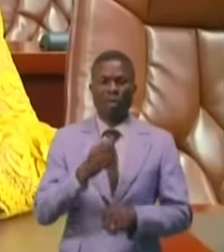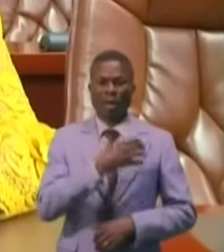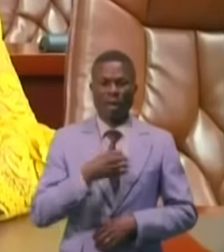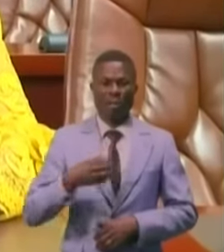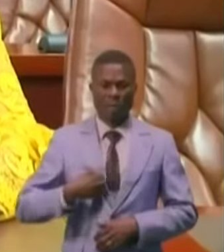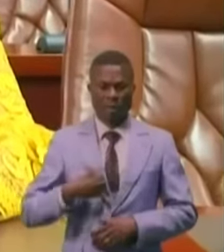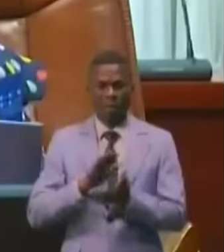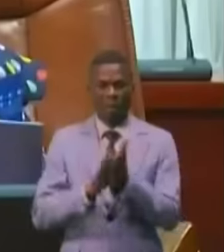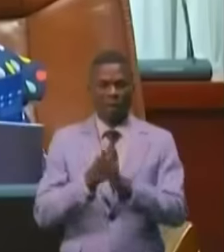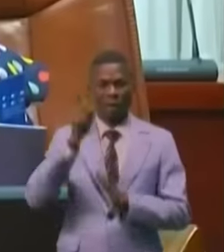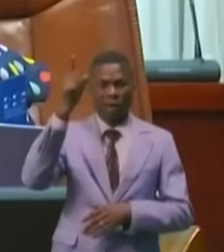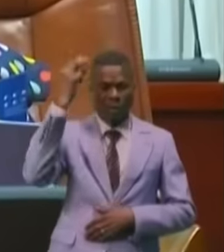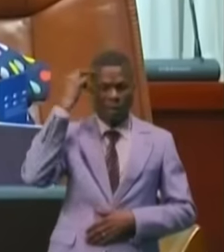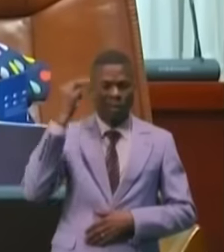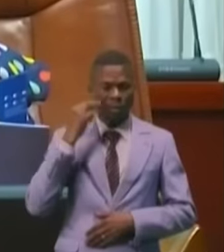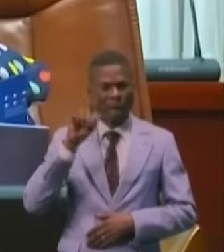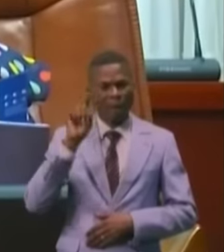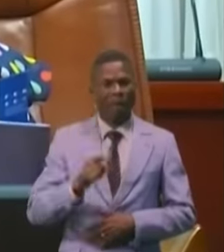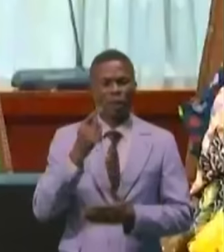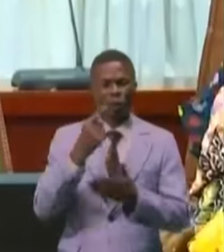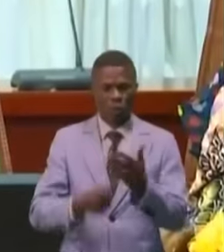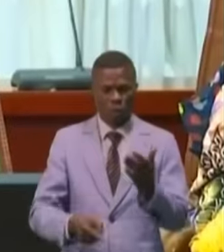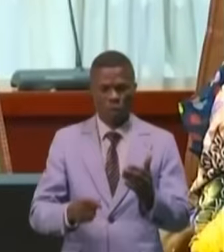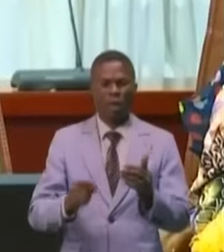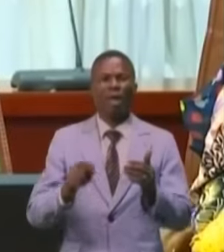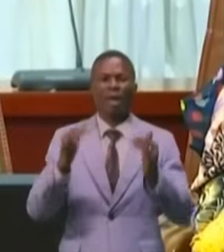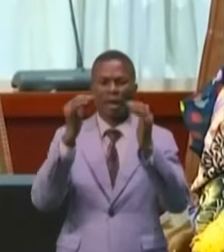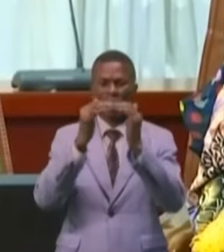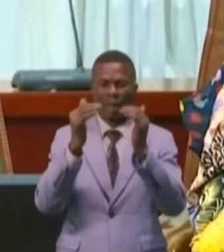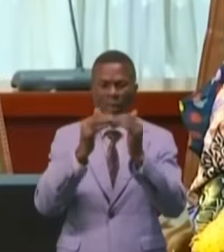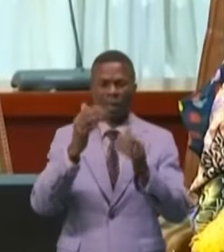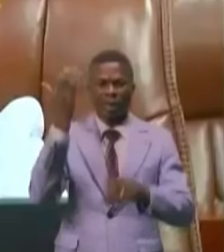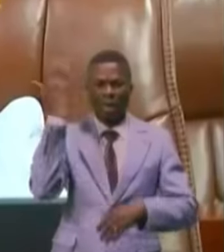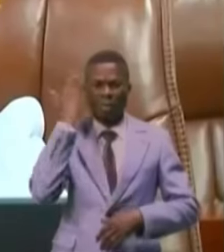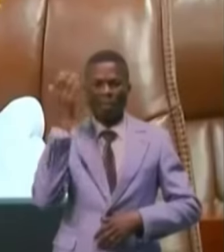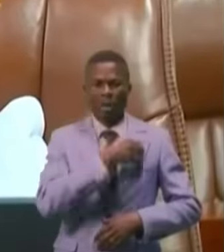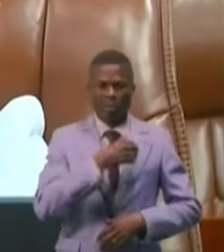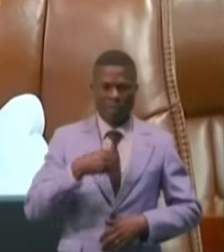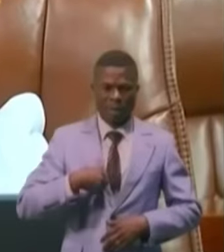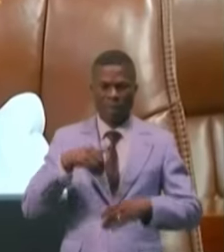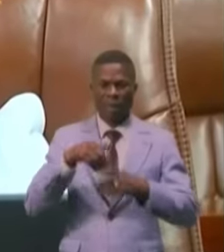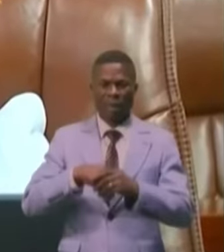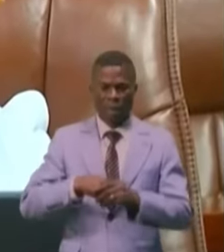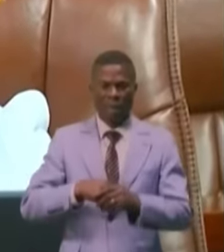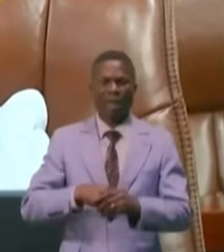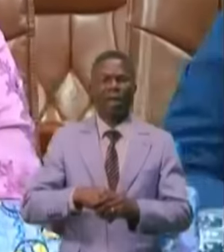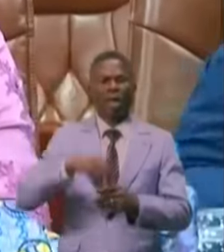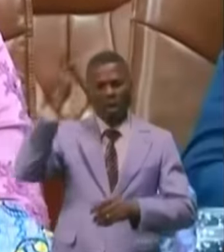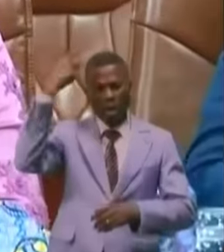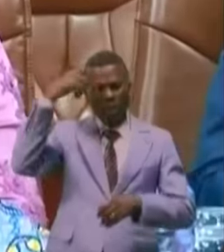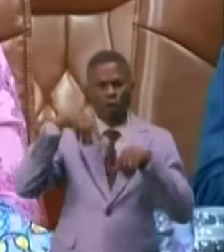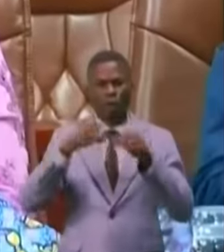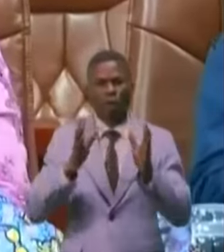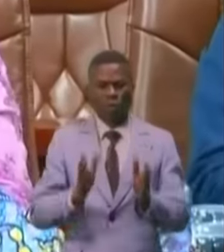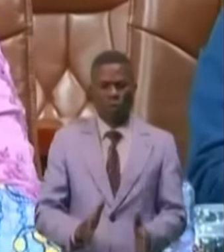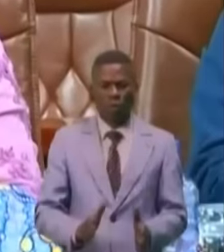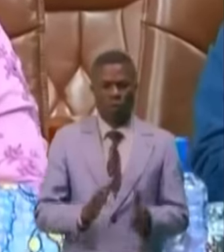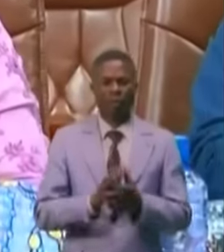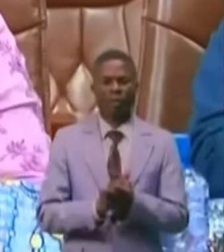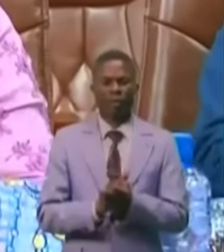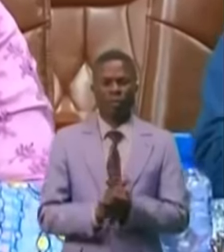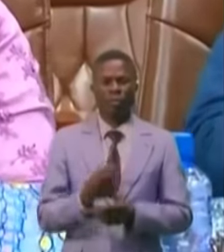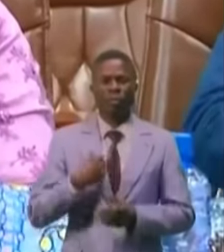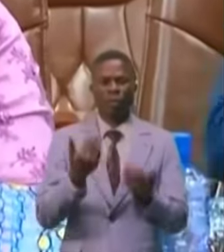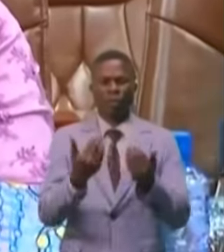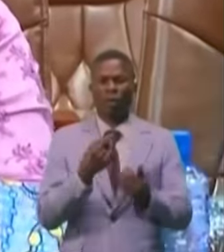que la représentativité féminine dans toutes les sphères de la société congolaise soit beaucoup plus importante qu'elle ne l'a jamais été. Je voudrais